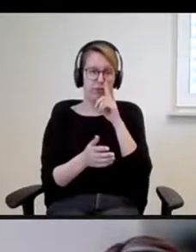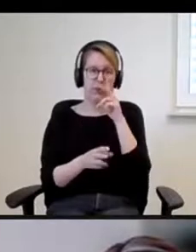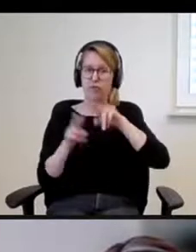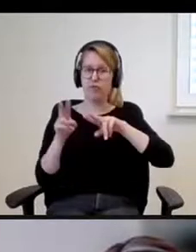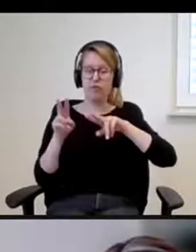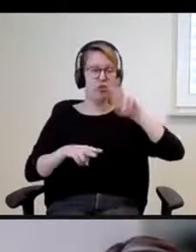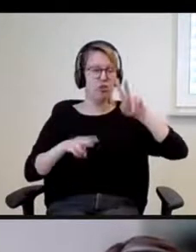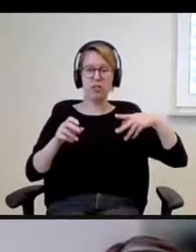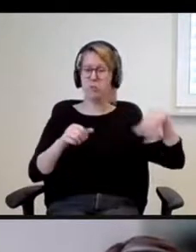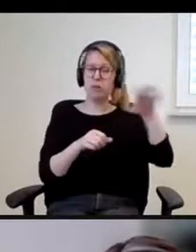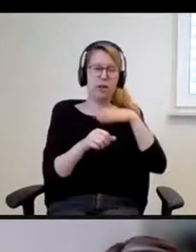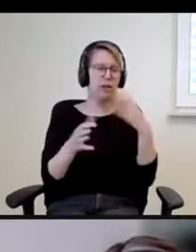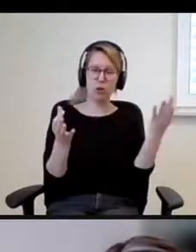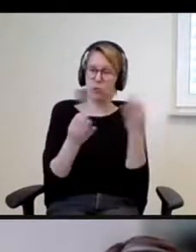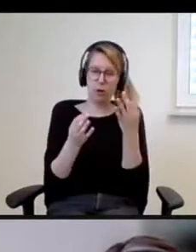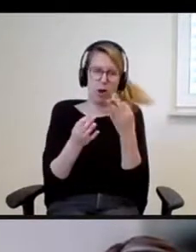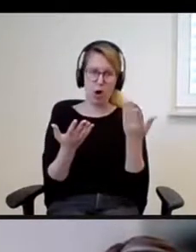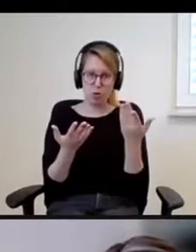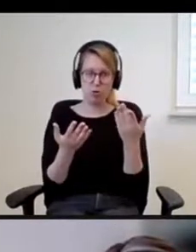da.